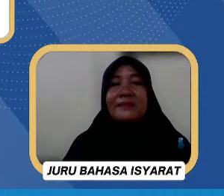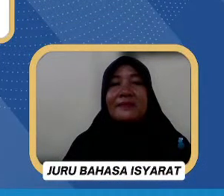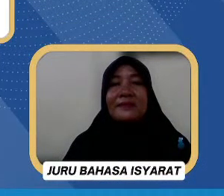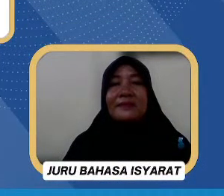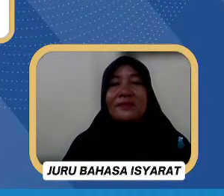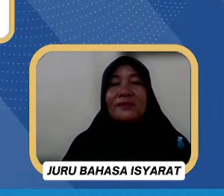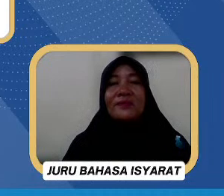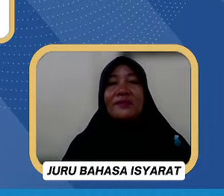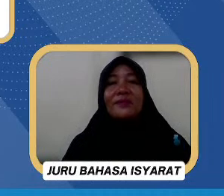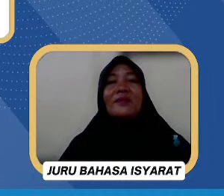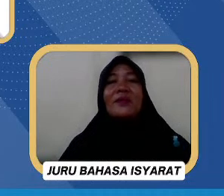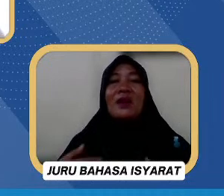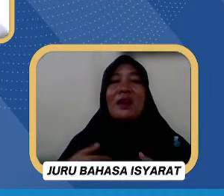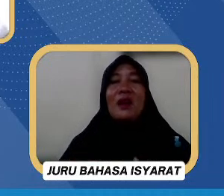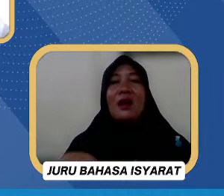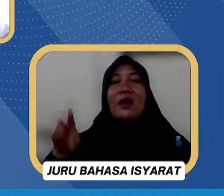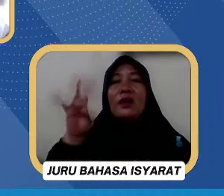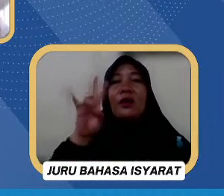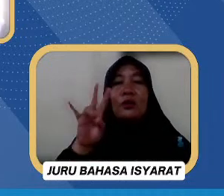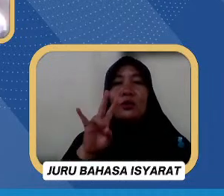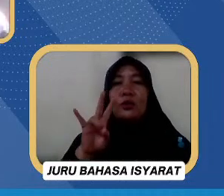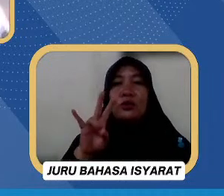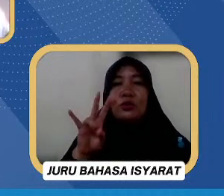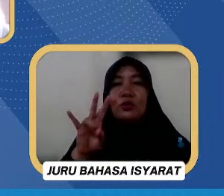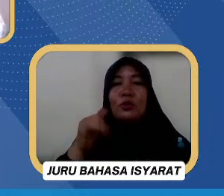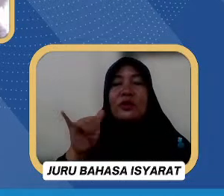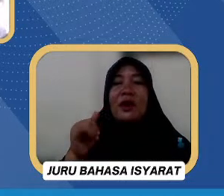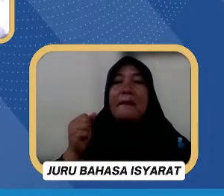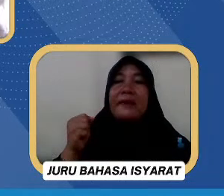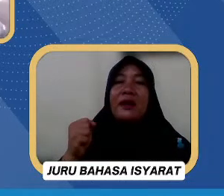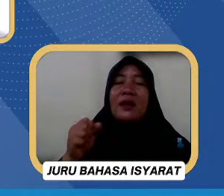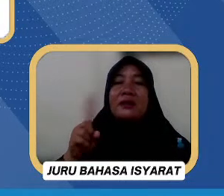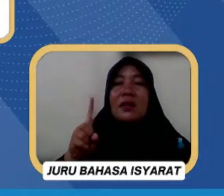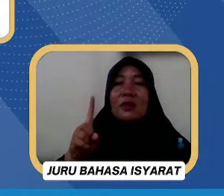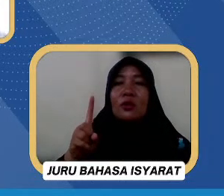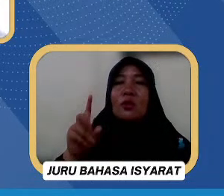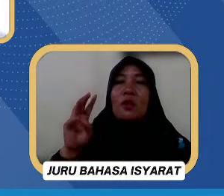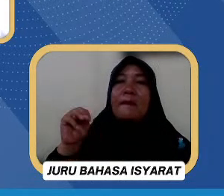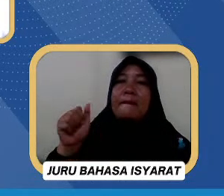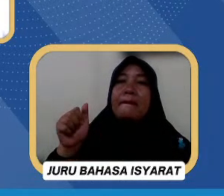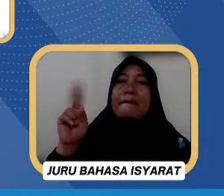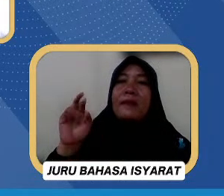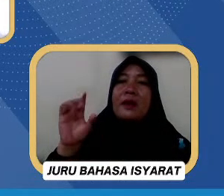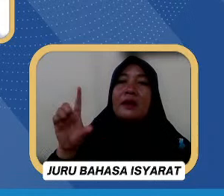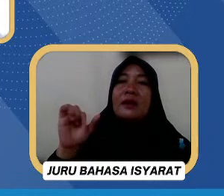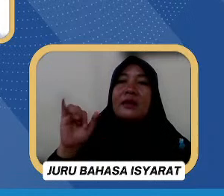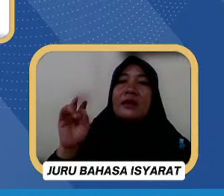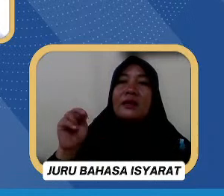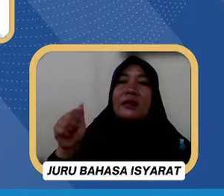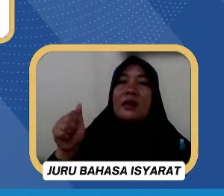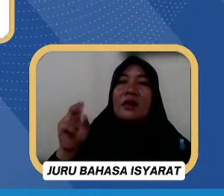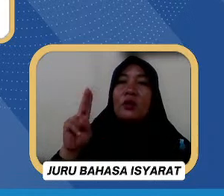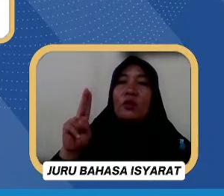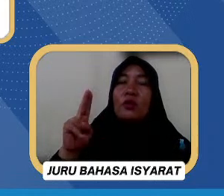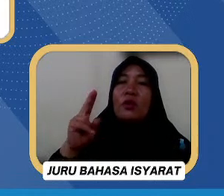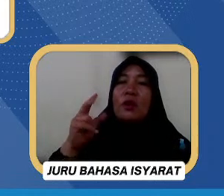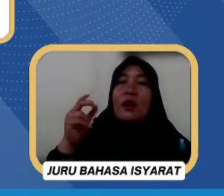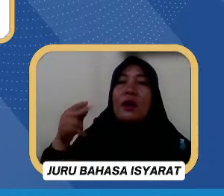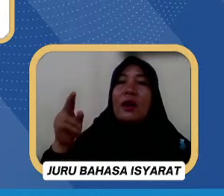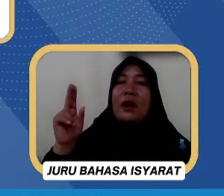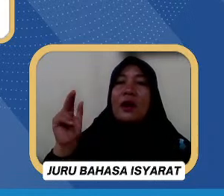Nah, ini dia. Sudah ada pemenang terpilih nih. Yang pertama ada Kak Marlina, yang kedua ada Kak